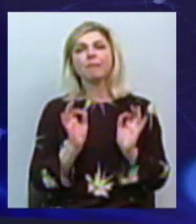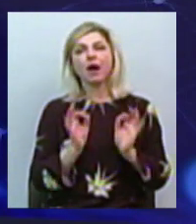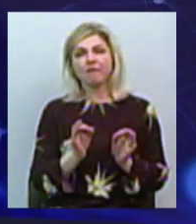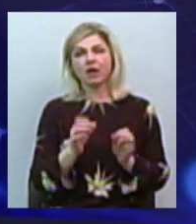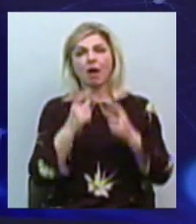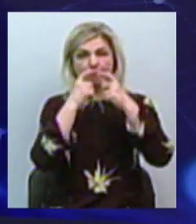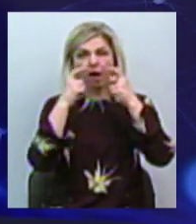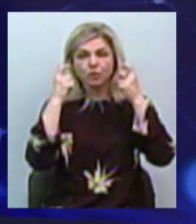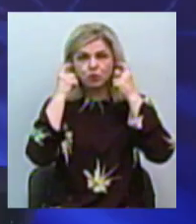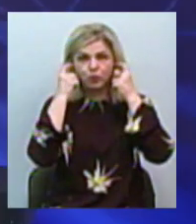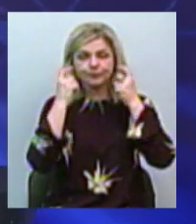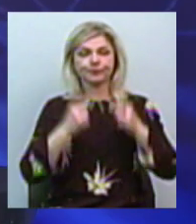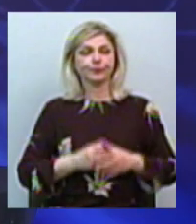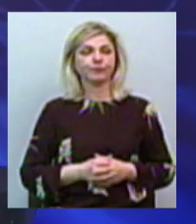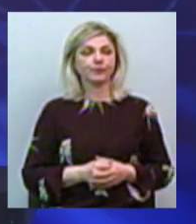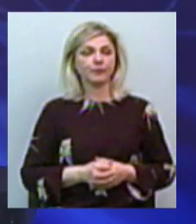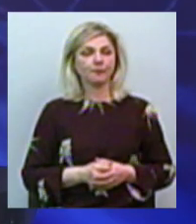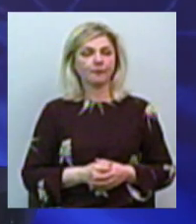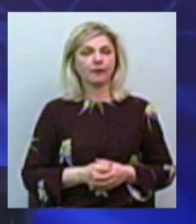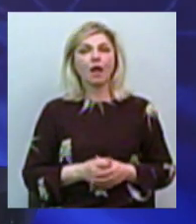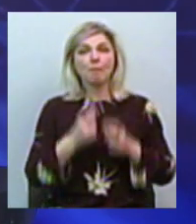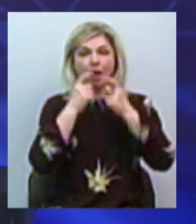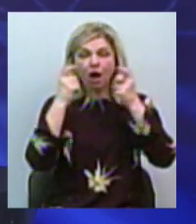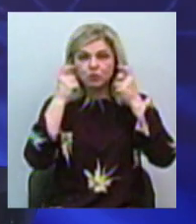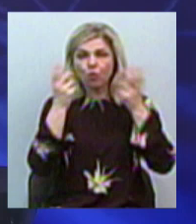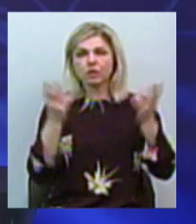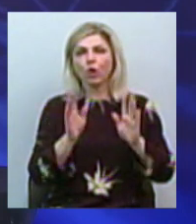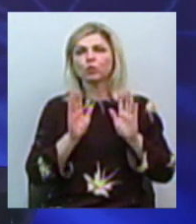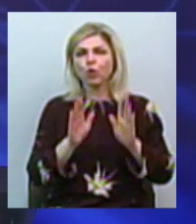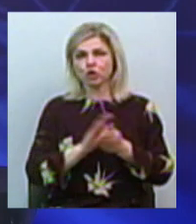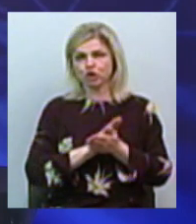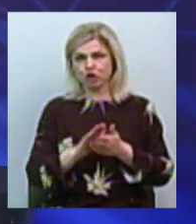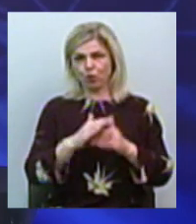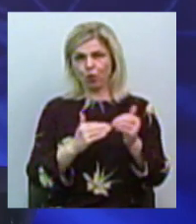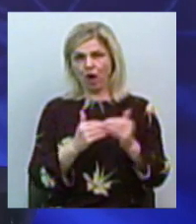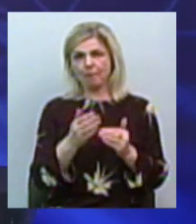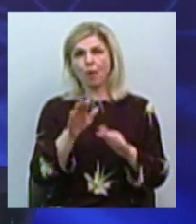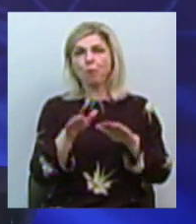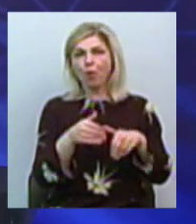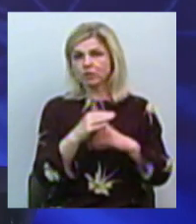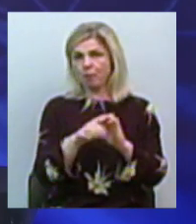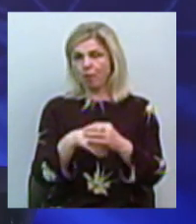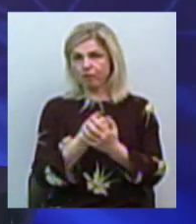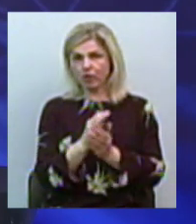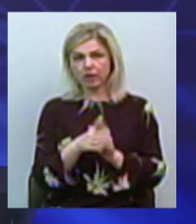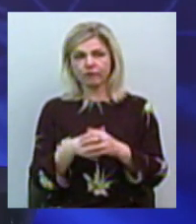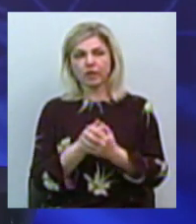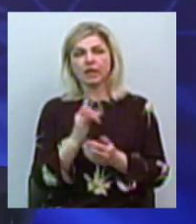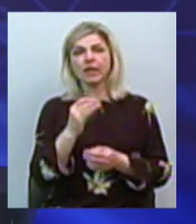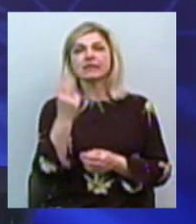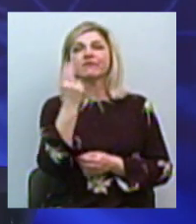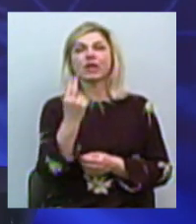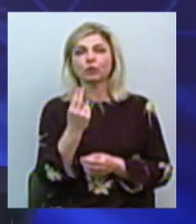маску. Маску треба вдягати лише чистими руками після того, як помиєш. І кольоровою